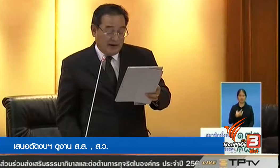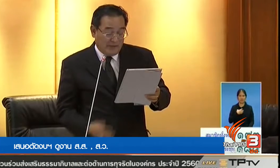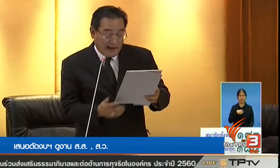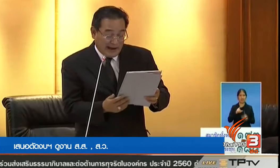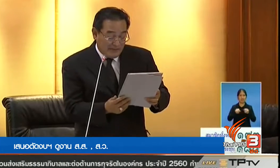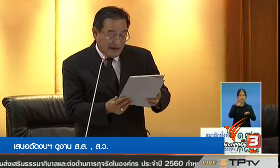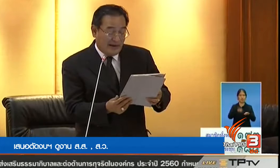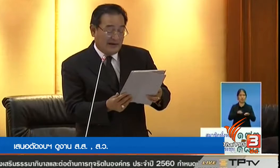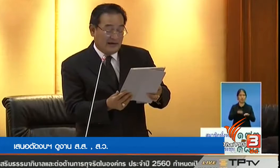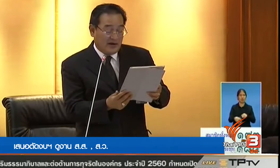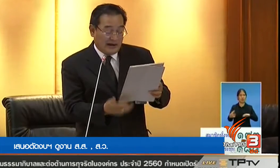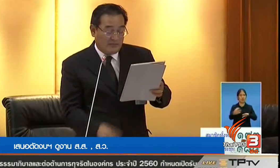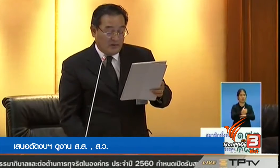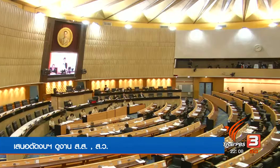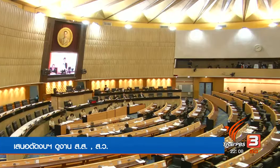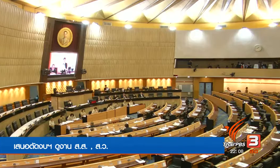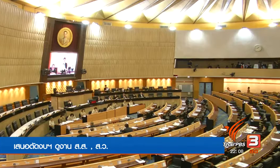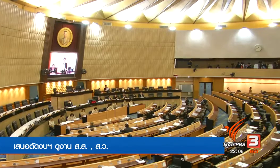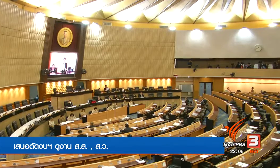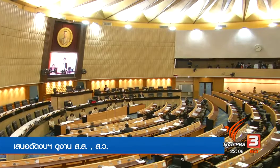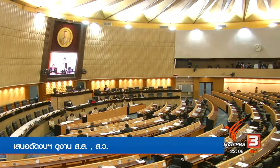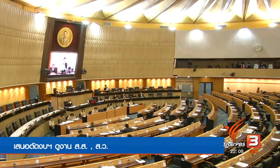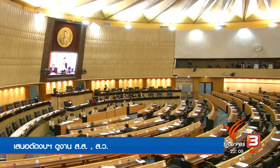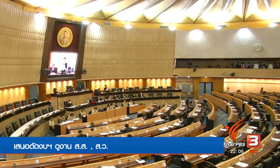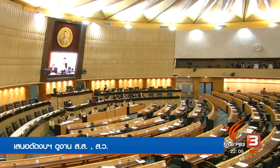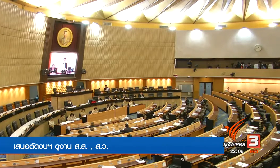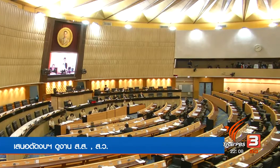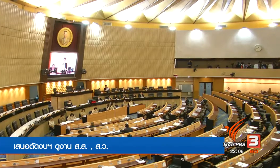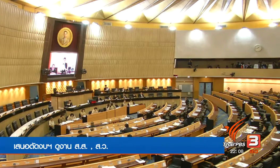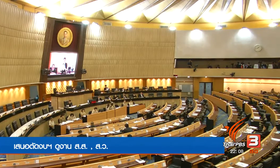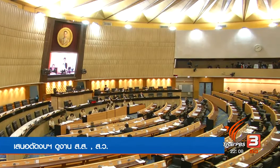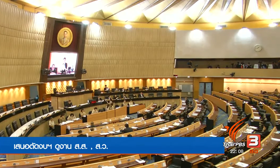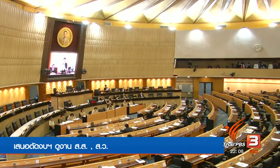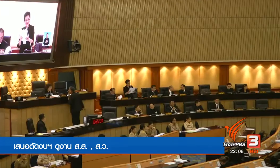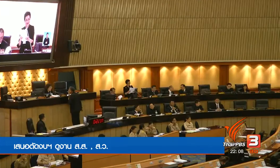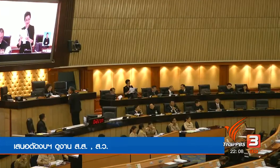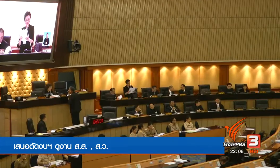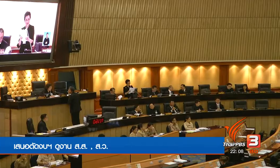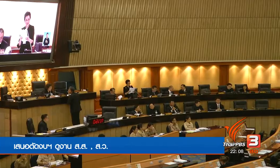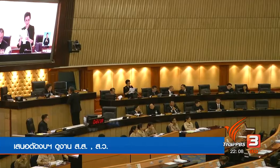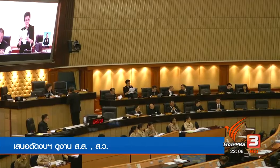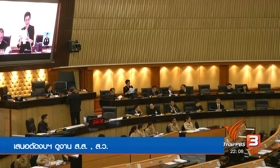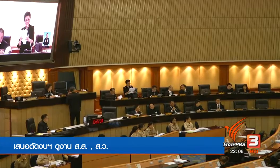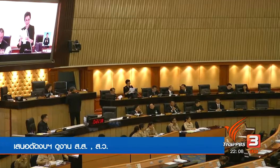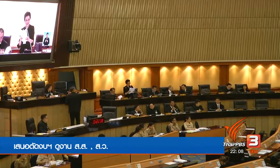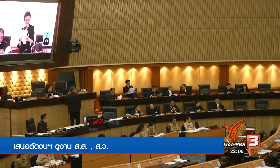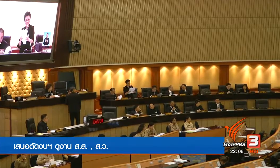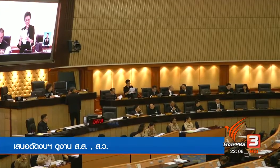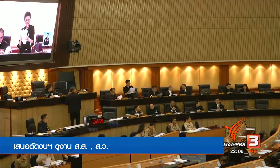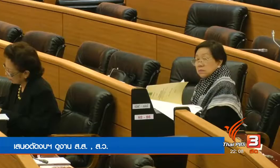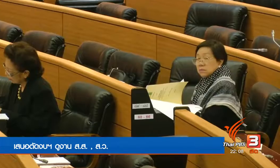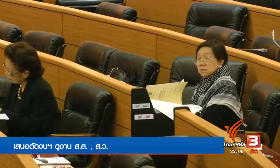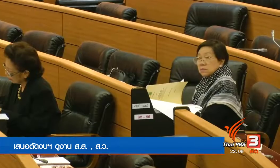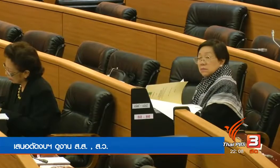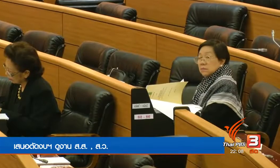ไปแต่ไม่แปลกที่จะมีเสียงสะท้อนตามมาทันทีที่ข้อเสนอถูกเผยแพร่สู่สาธารณะ